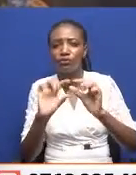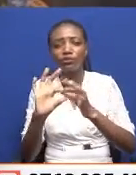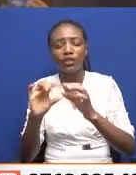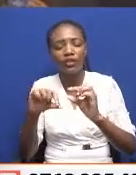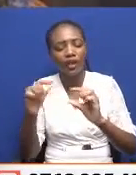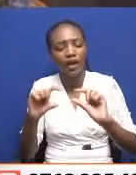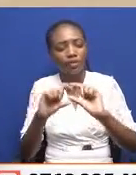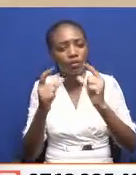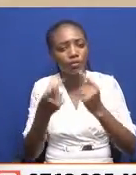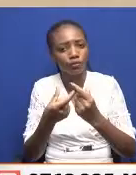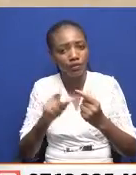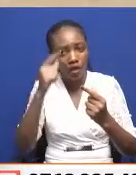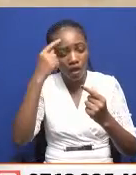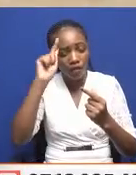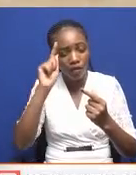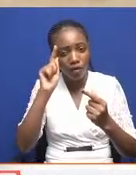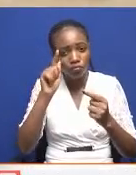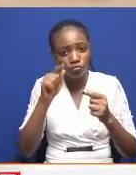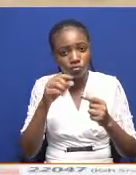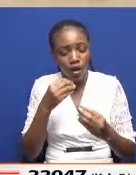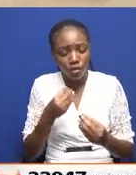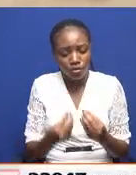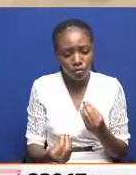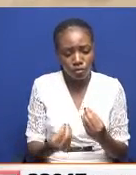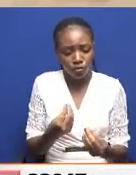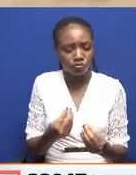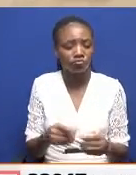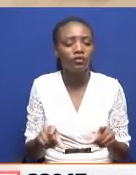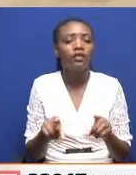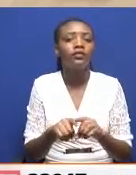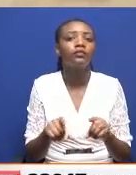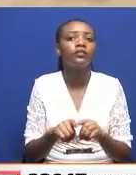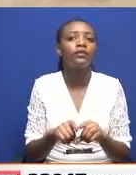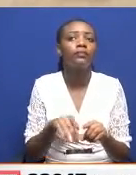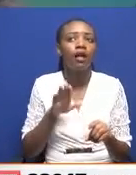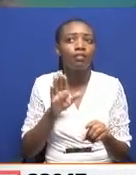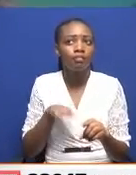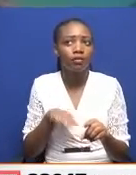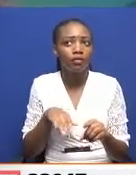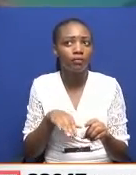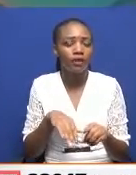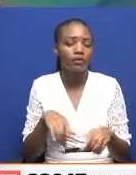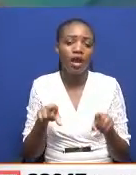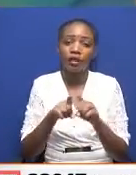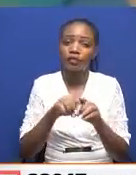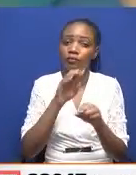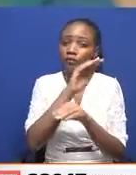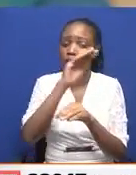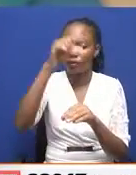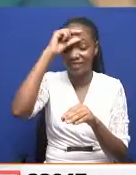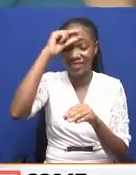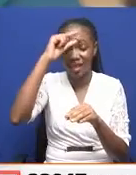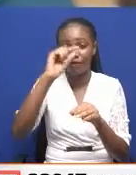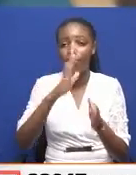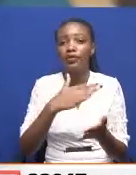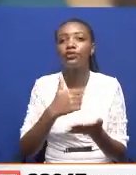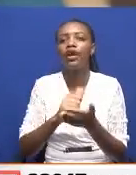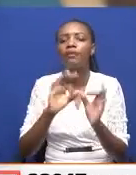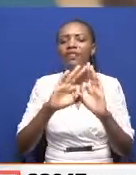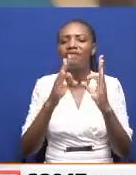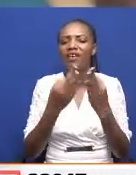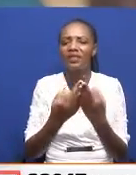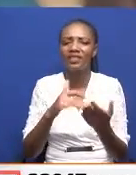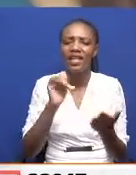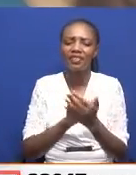Evelyn Naliaka na Peter Utungu wametoa wito kwa serikali kuzifidia familia zilizofiwa na wapendo wao wakati wa machafuko hayo ya